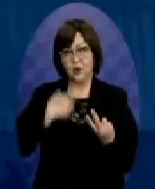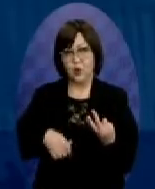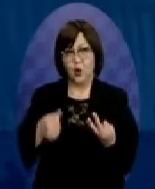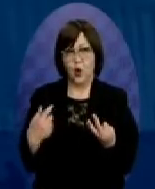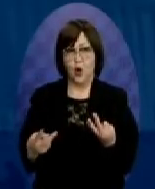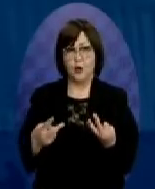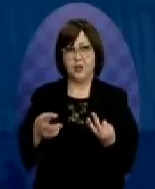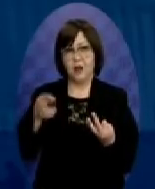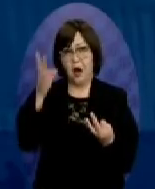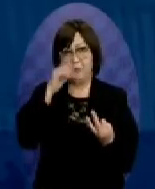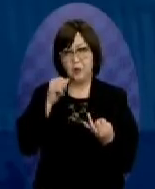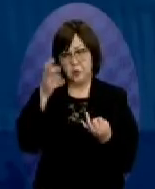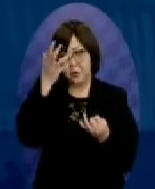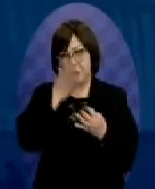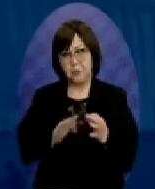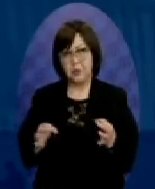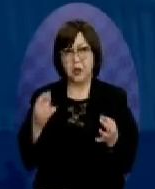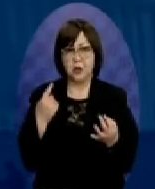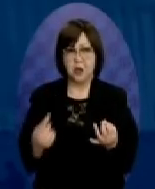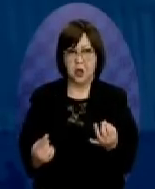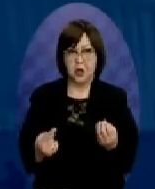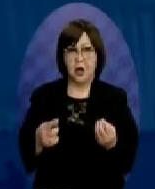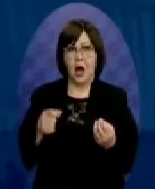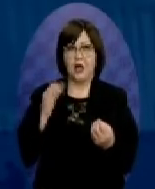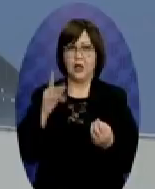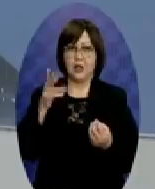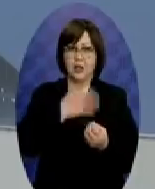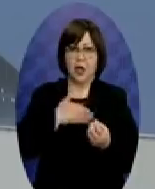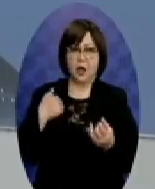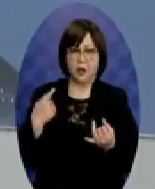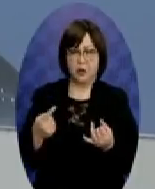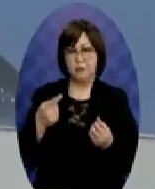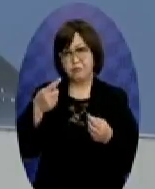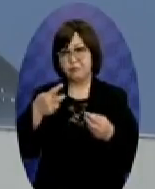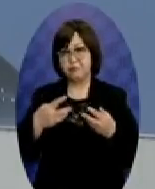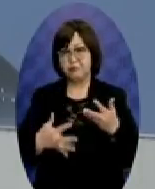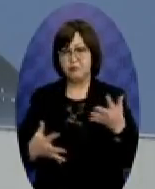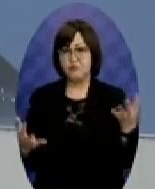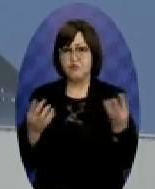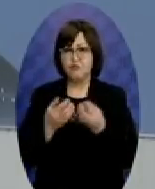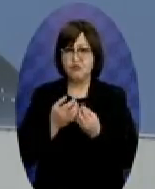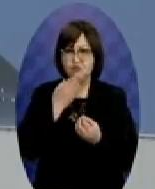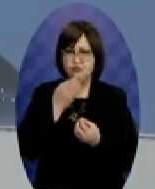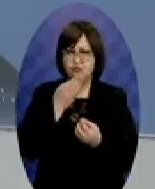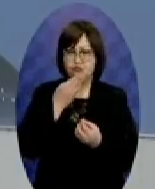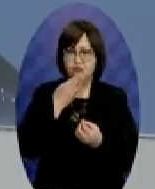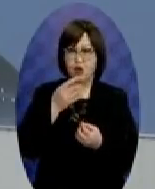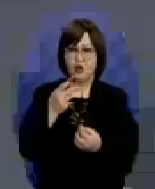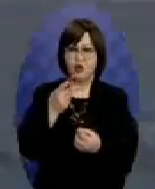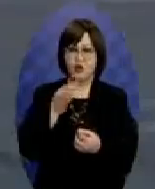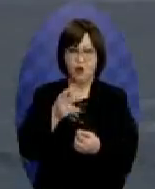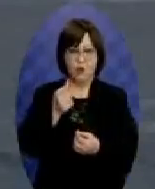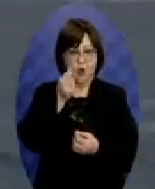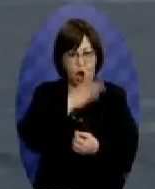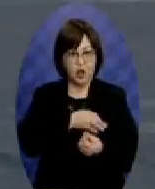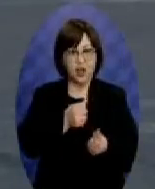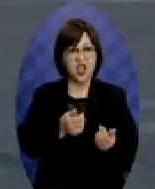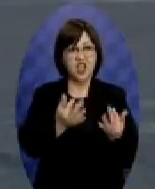сайд 9, бусад 7 буюу нийтдээ 22 албан тушаалтан хөрөнгө орлогын мэдүүлгээ бүртгүүлсэн байна. Өөрөөр хэлбэл явцын